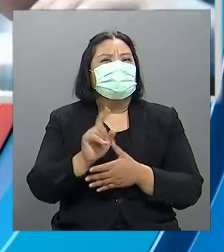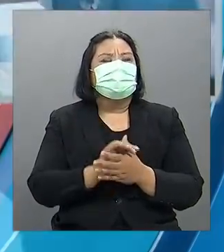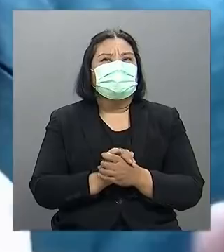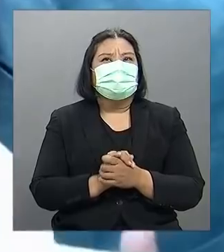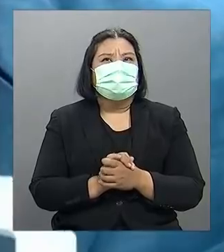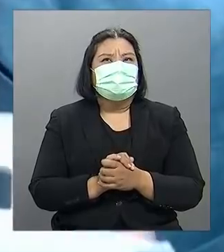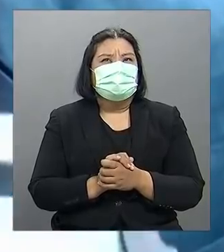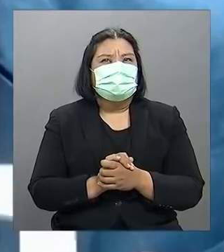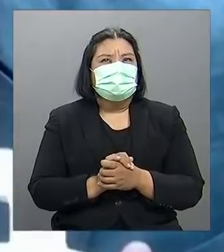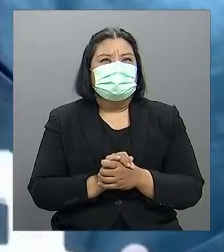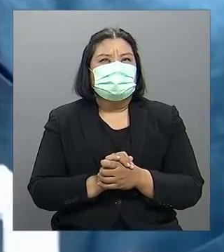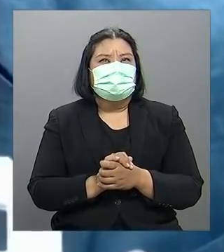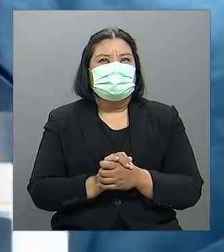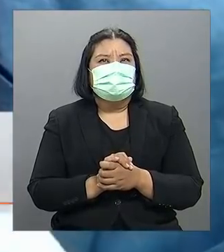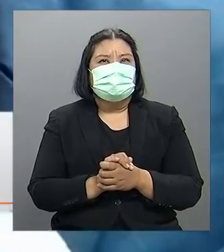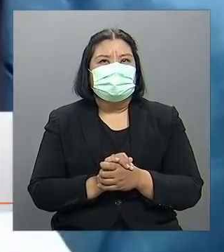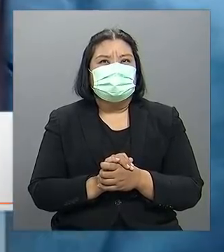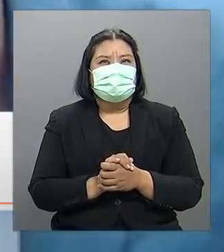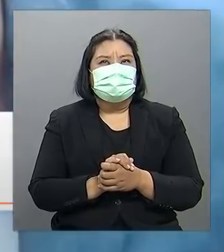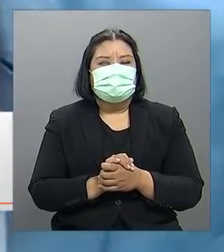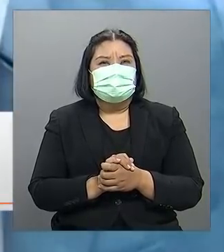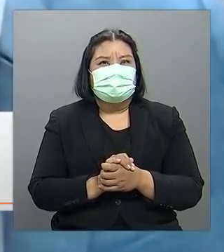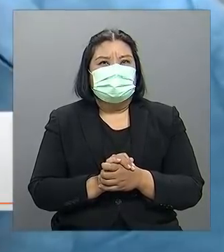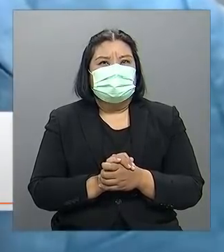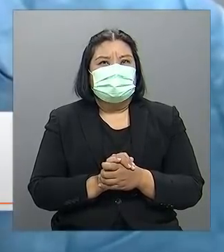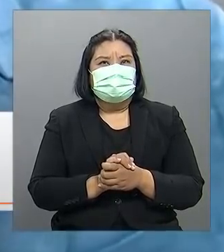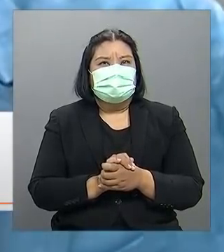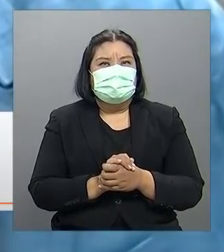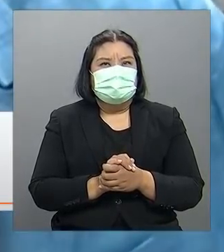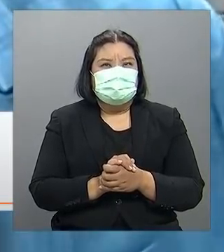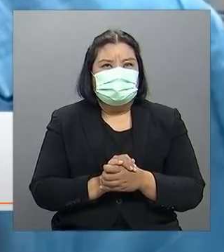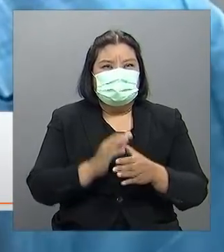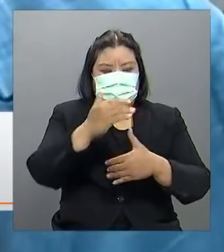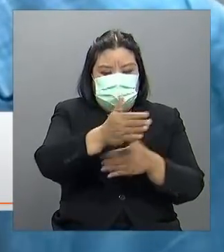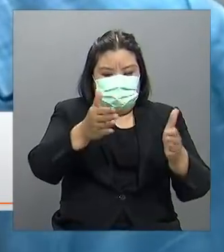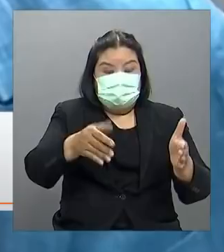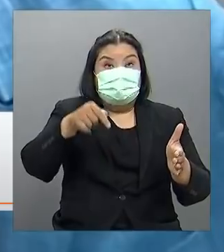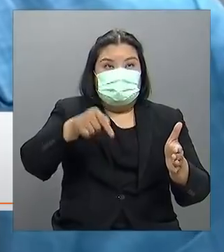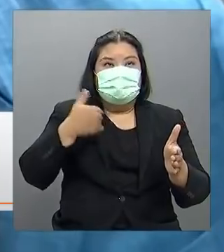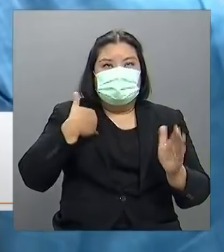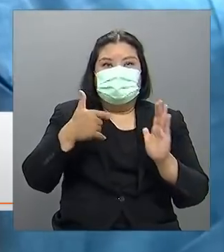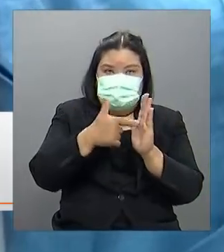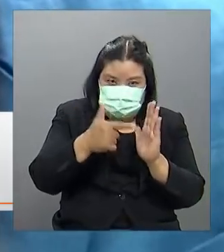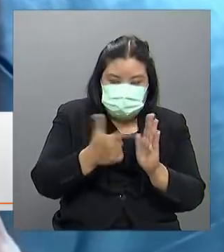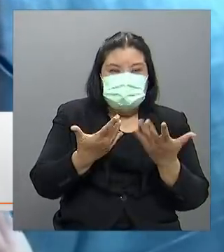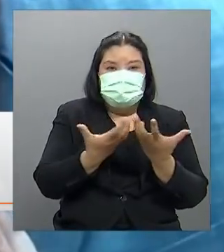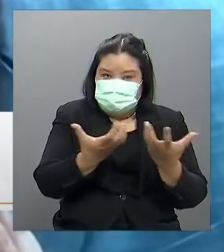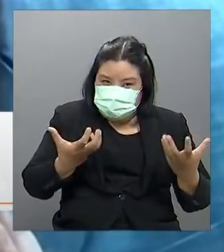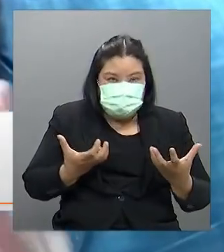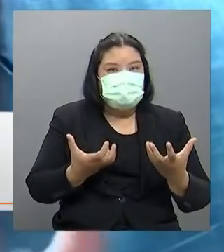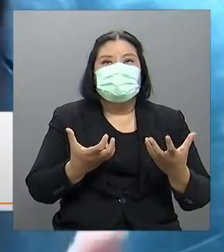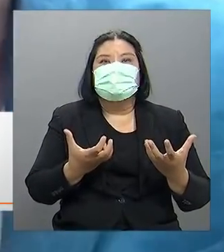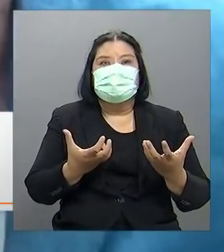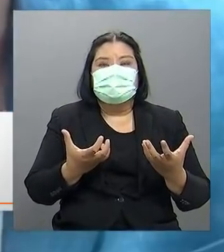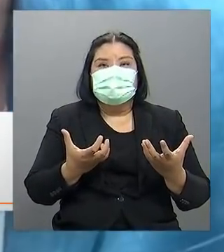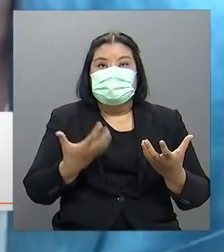ยนะคร ับ ในกล่องเนี่ยมีทั้งยาแล้วก็เวชภัณฑ์ซึ่งจะต้องใช้ควบคู่กันผู้ที่รับไปเนี่ยจะต้อง